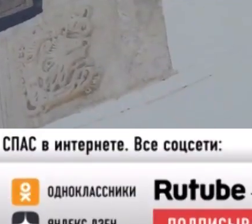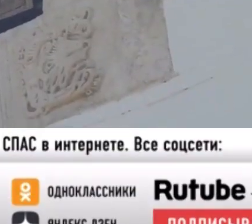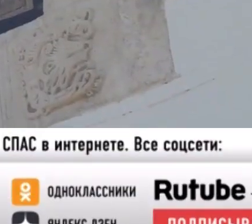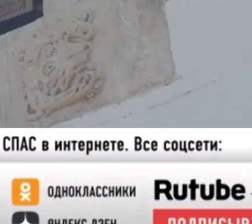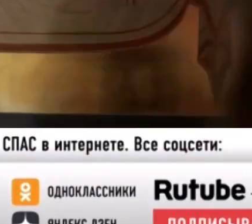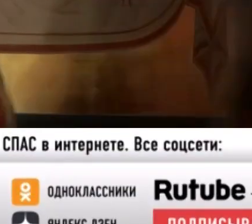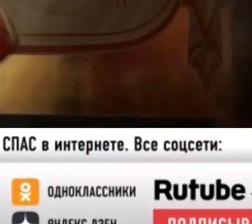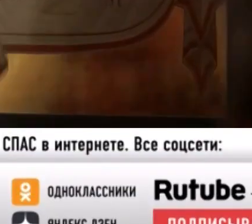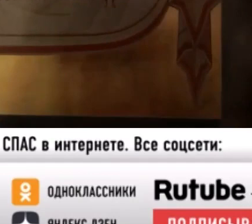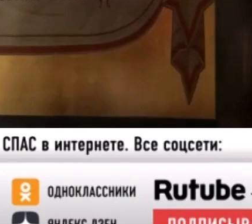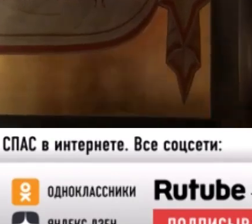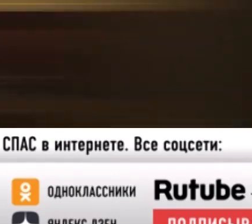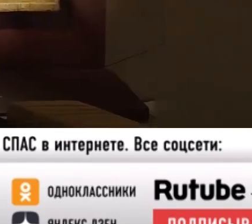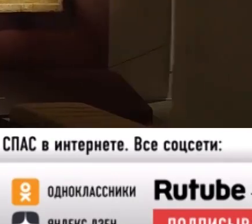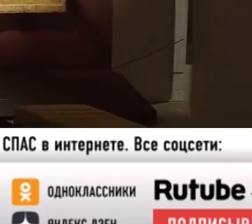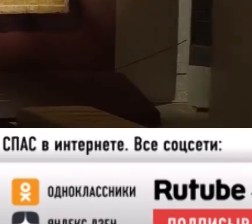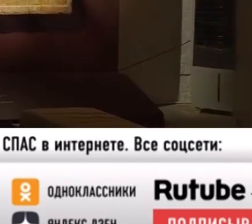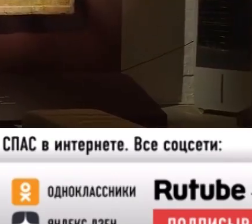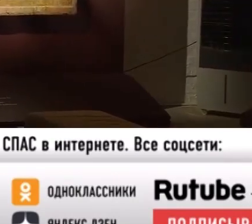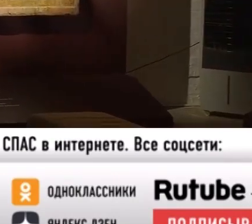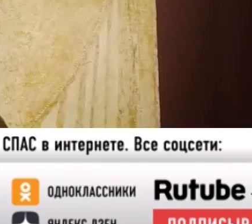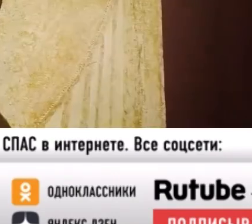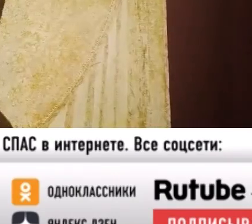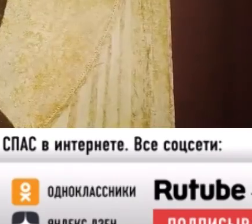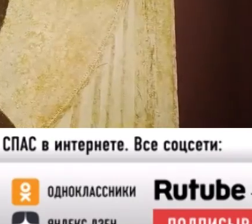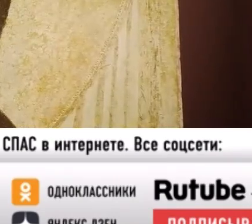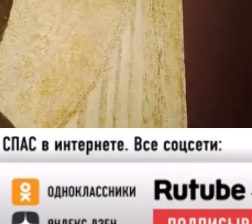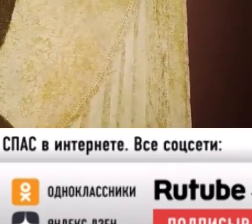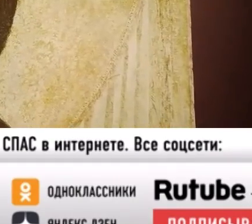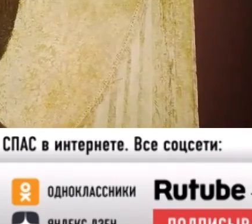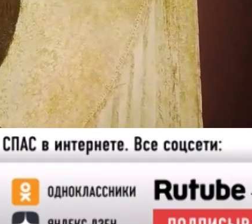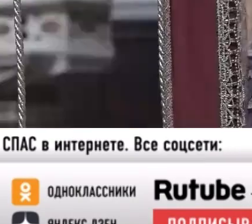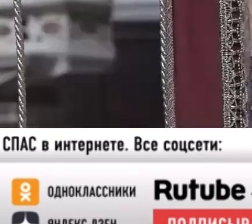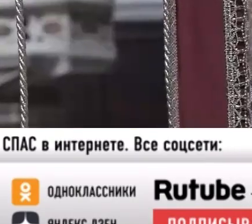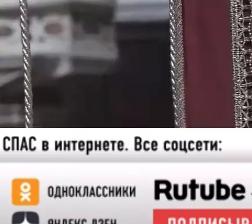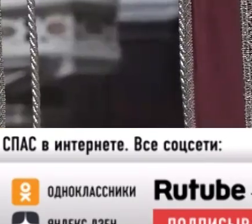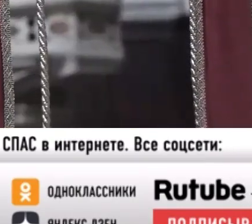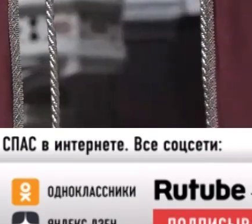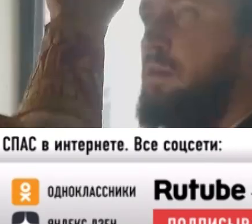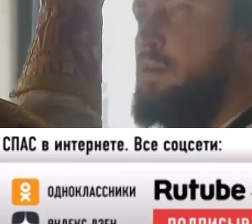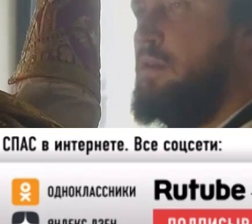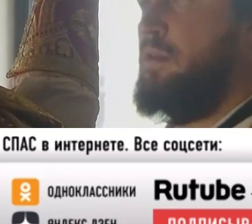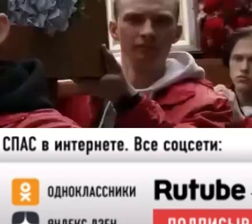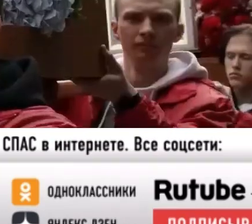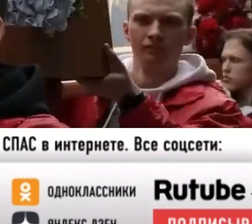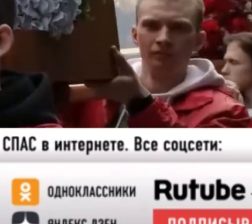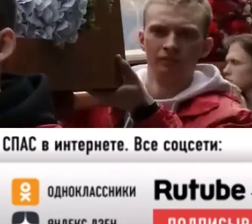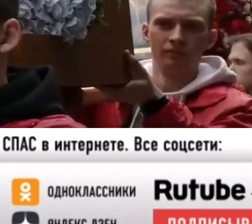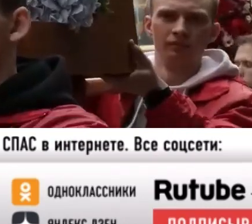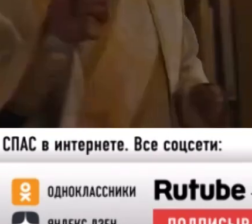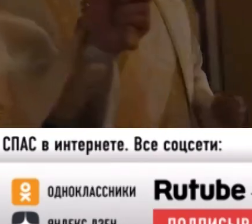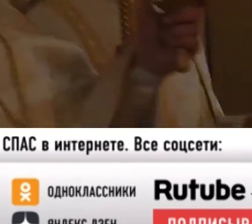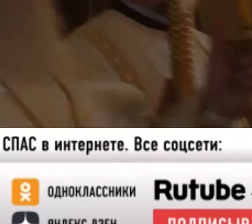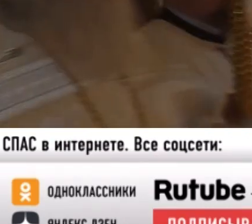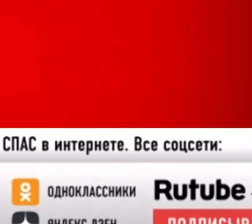Нерукотворного сыграл в истории России? Спас Нерукотворный. Так христиане называют образ Иисуса Христа, который